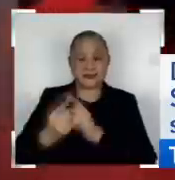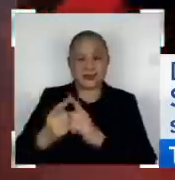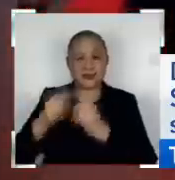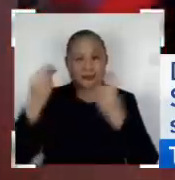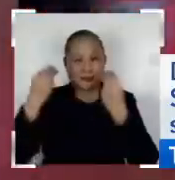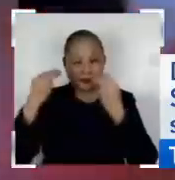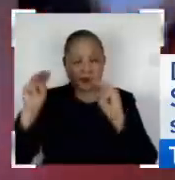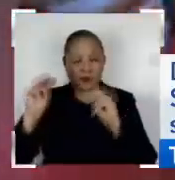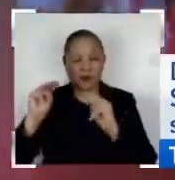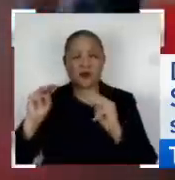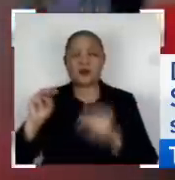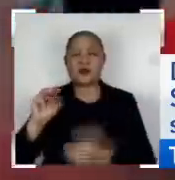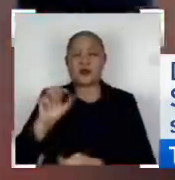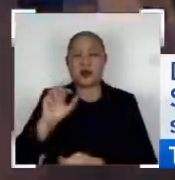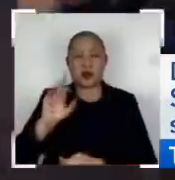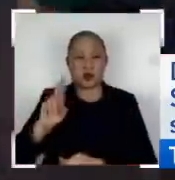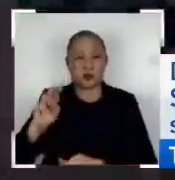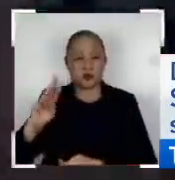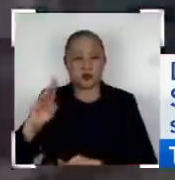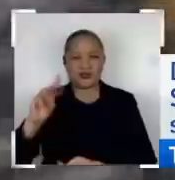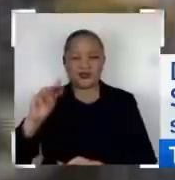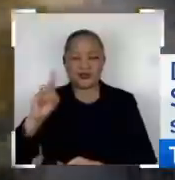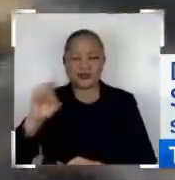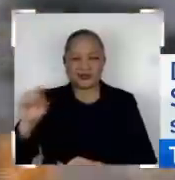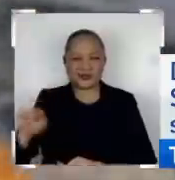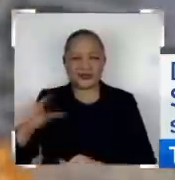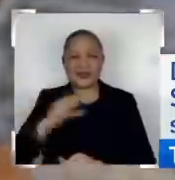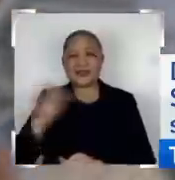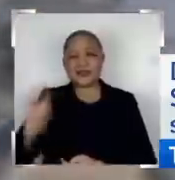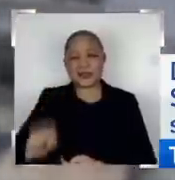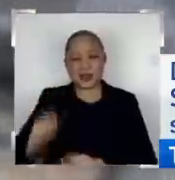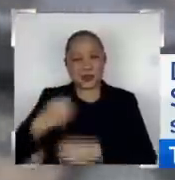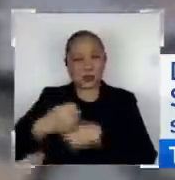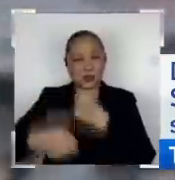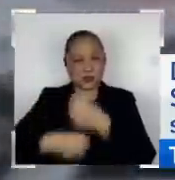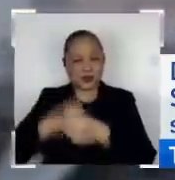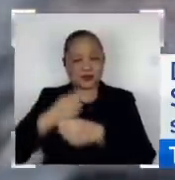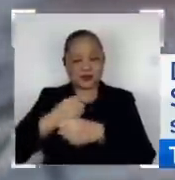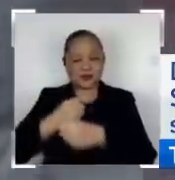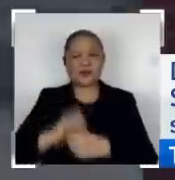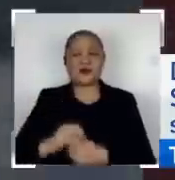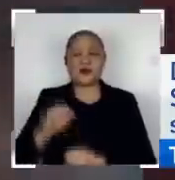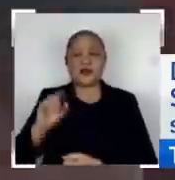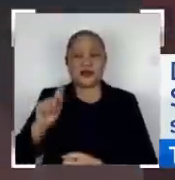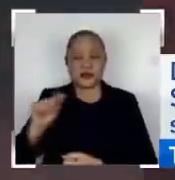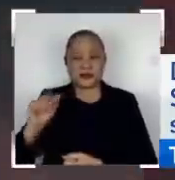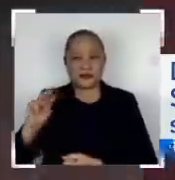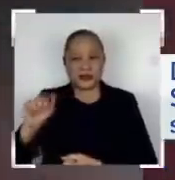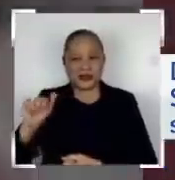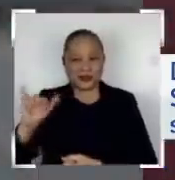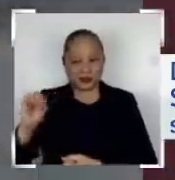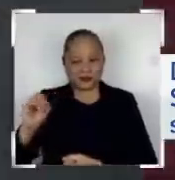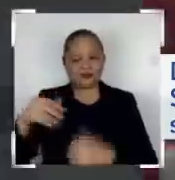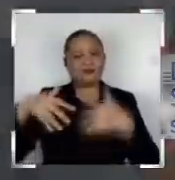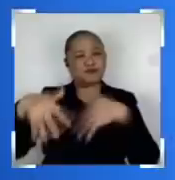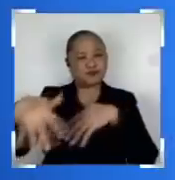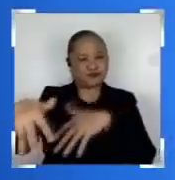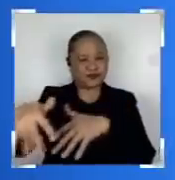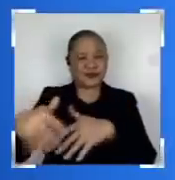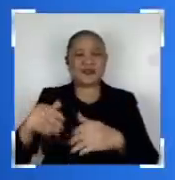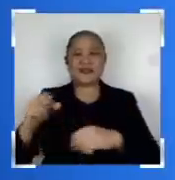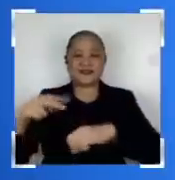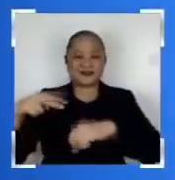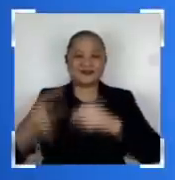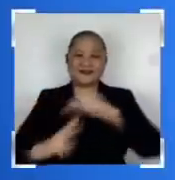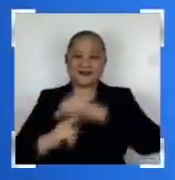Romualdez at South Cotabato Governor Reynaldo Tamayo. Nag-motorcade ang magka-tandem sa lungsod at dumaan sa San Juanico Bridge.